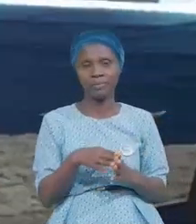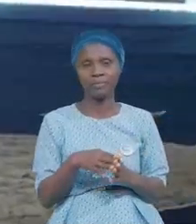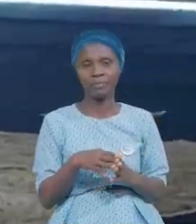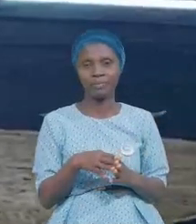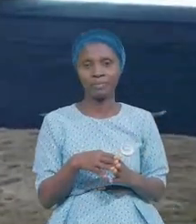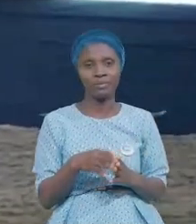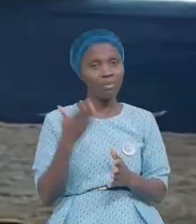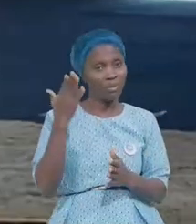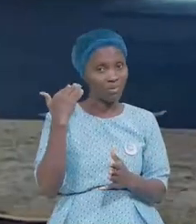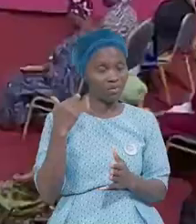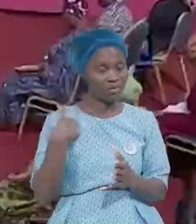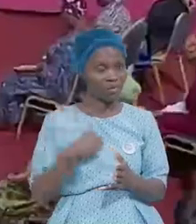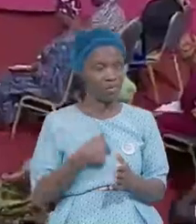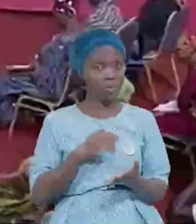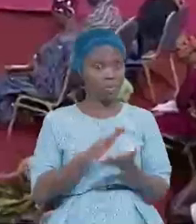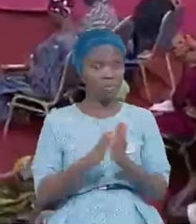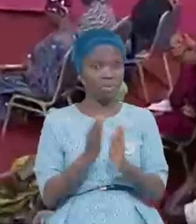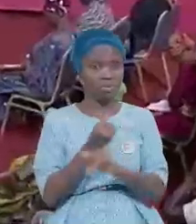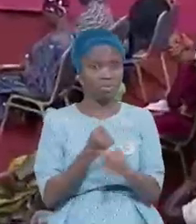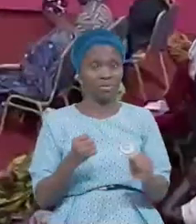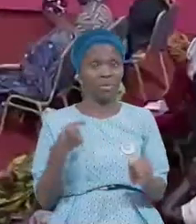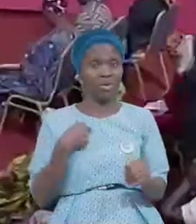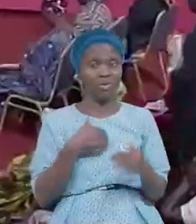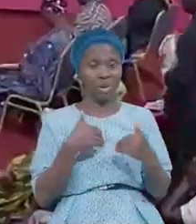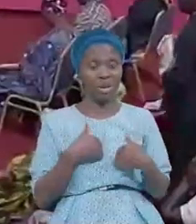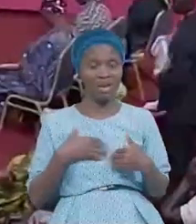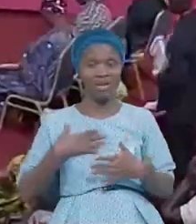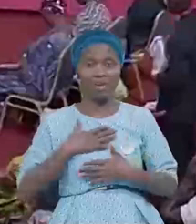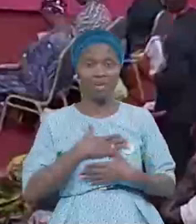Avant d'être sauvé, nous prenons